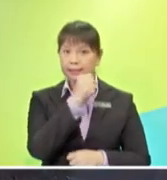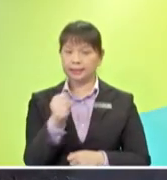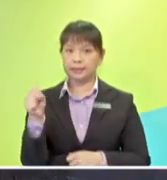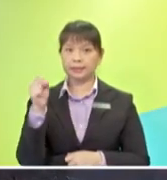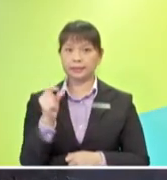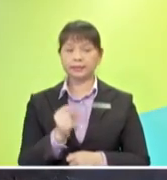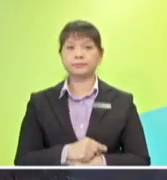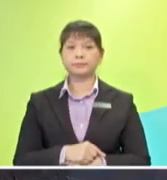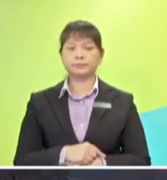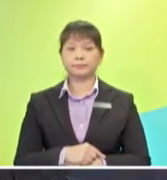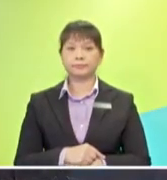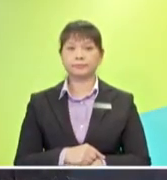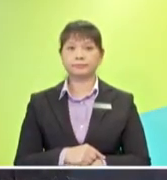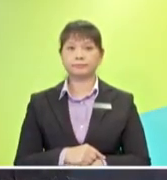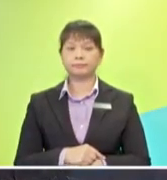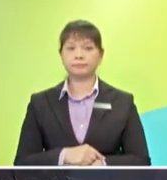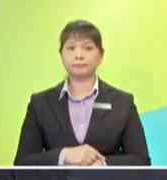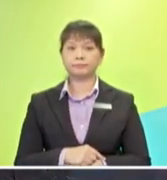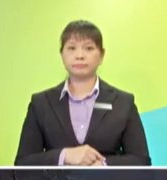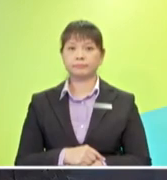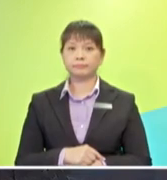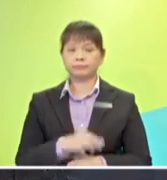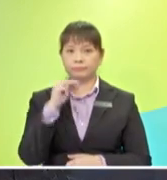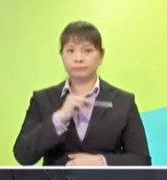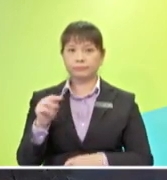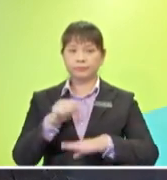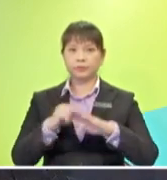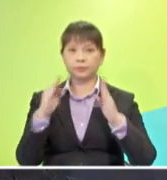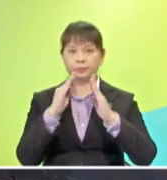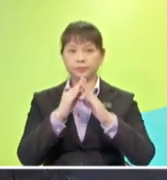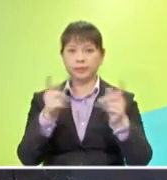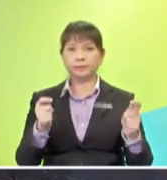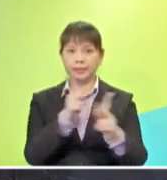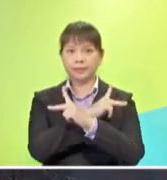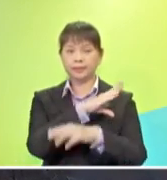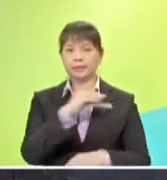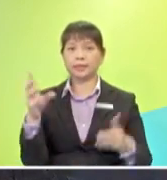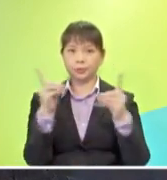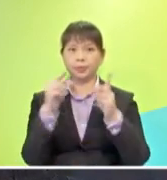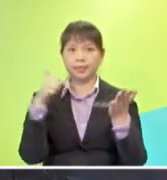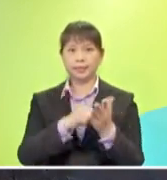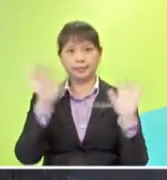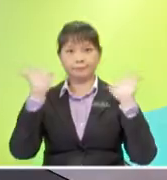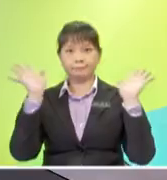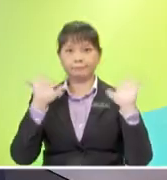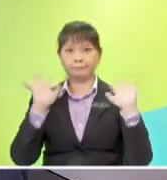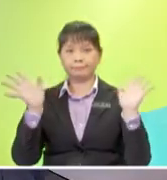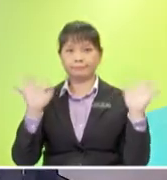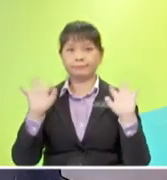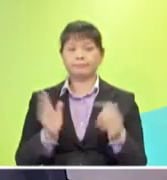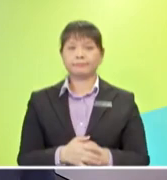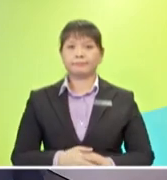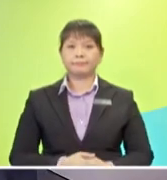kita nyanyi sama-sama terima kasih dan jumpa lagi nyanyi sekali ya